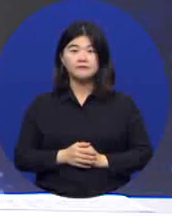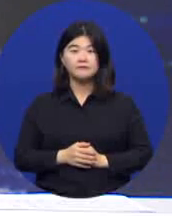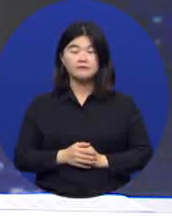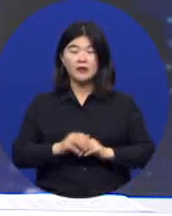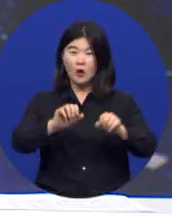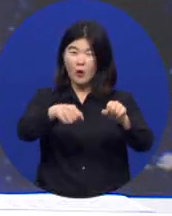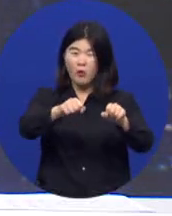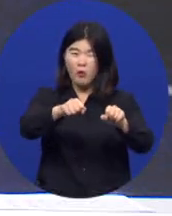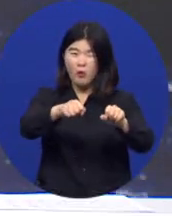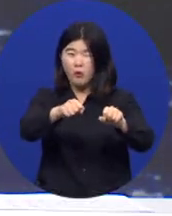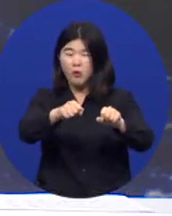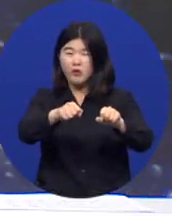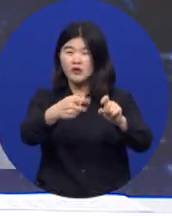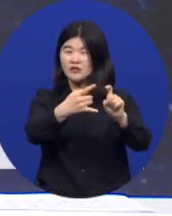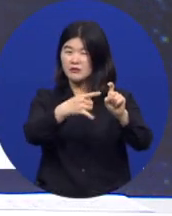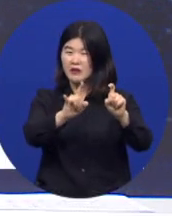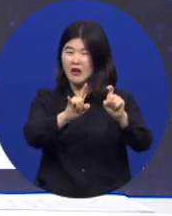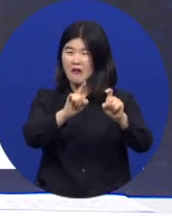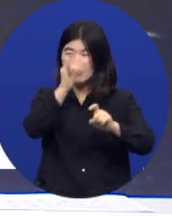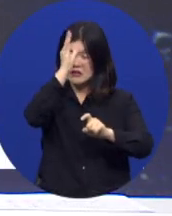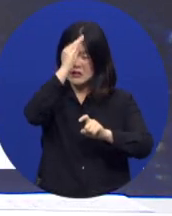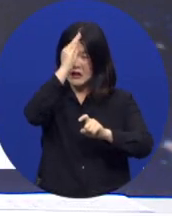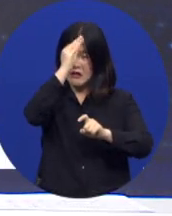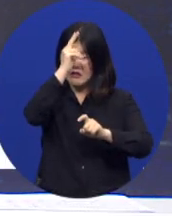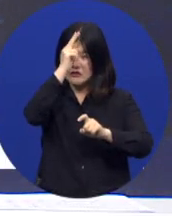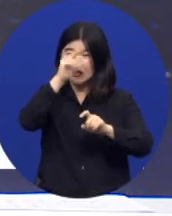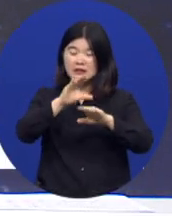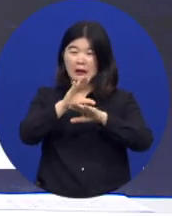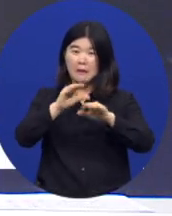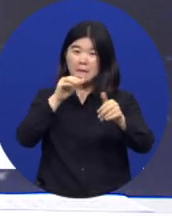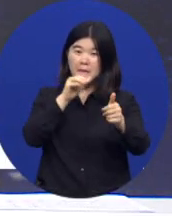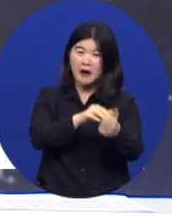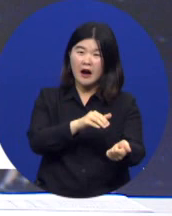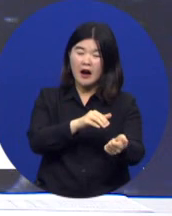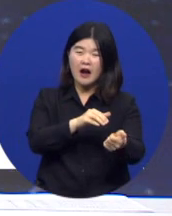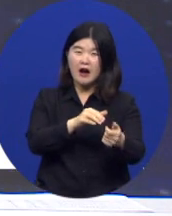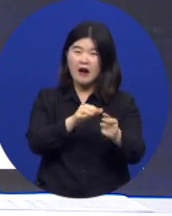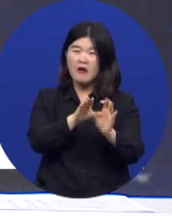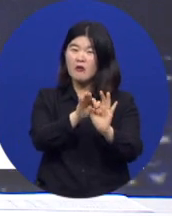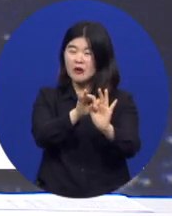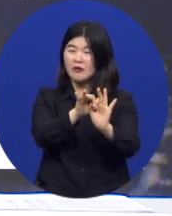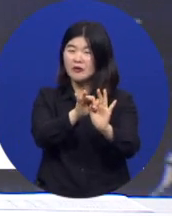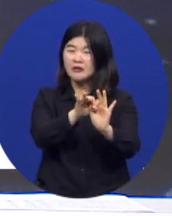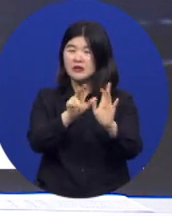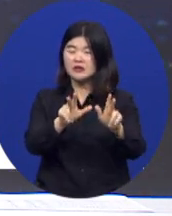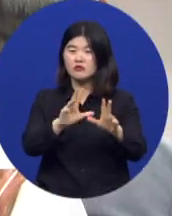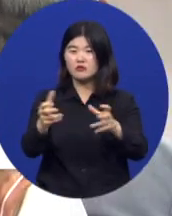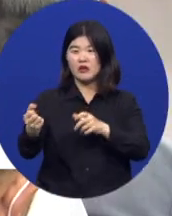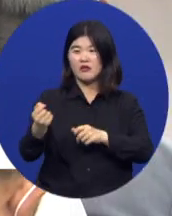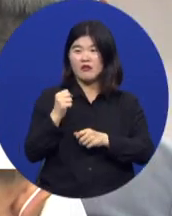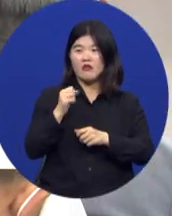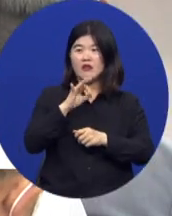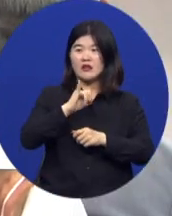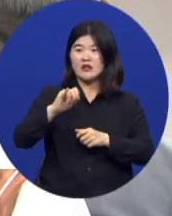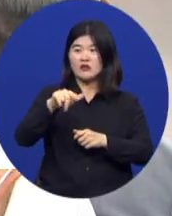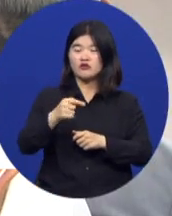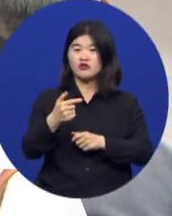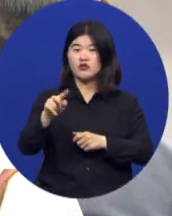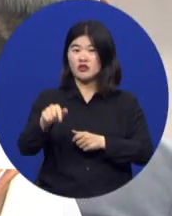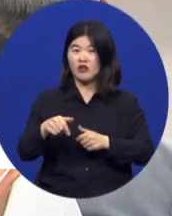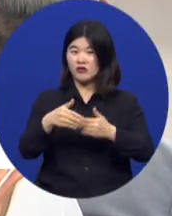오토바이로 폭주 하도 10대가 순찰차에 부딪쳐 중상을 입었다는 제주 mc 보도와 관련 에 국민의 힘 이준석 대표가